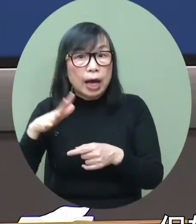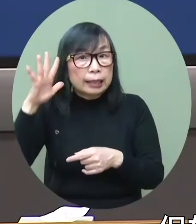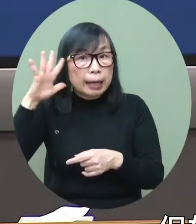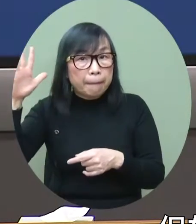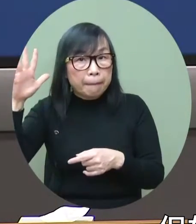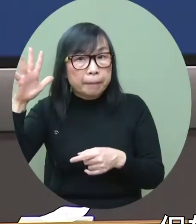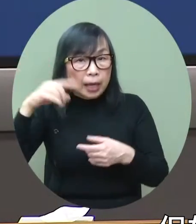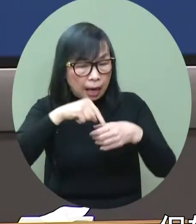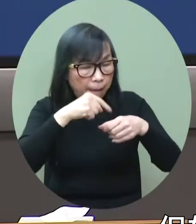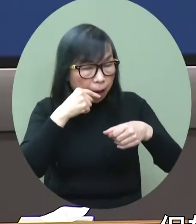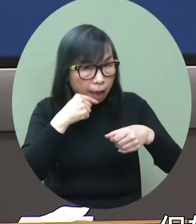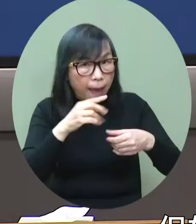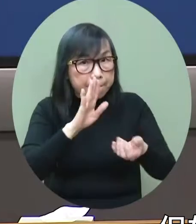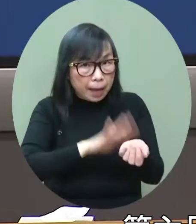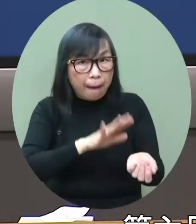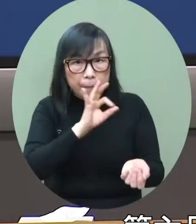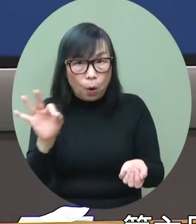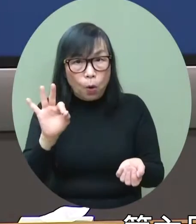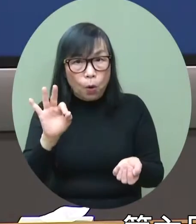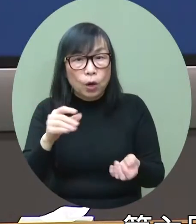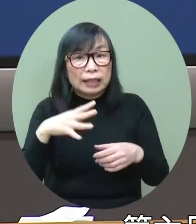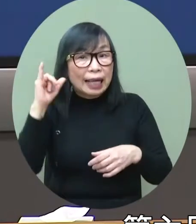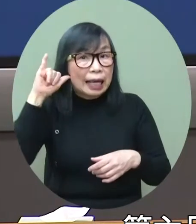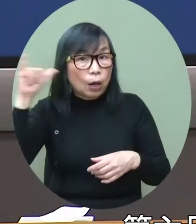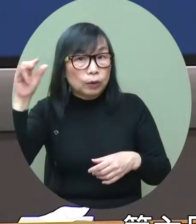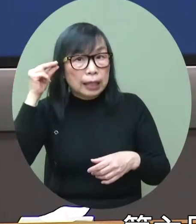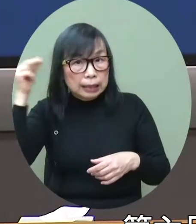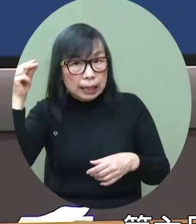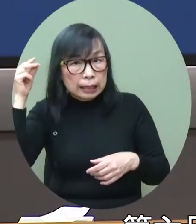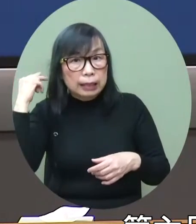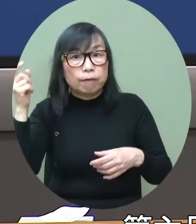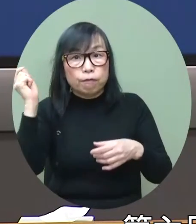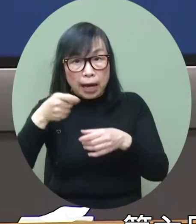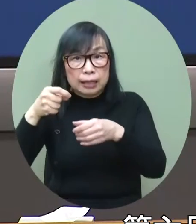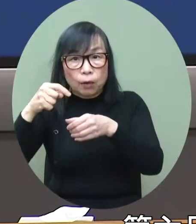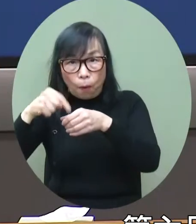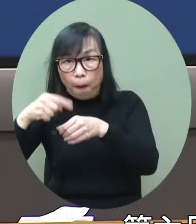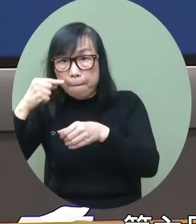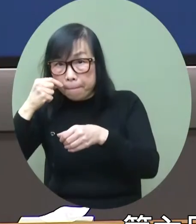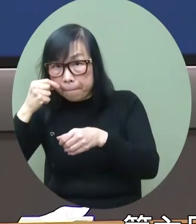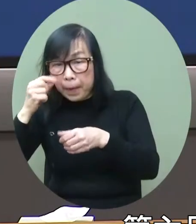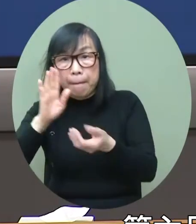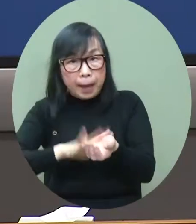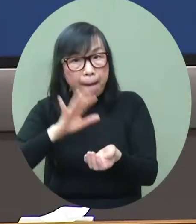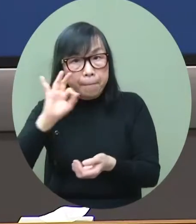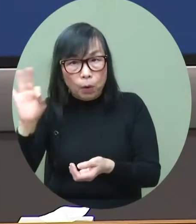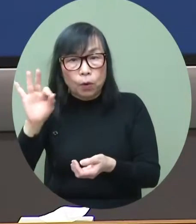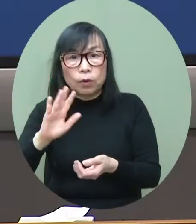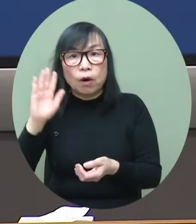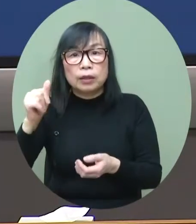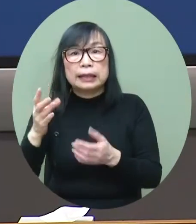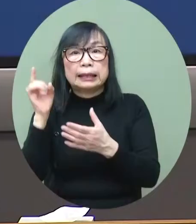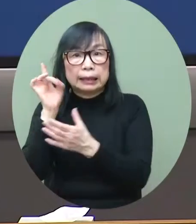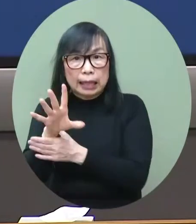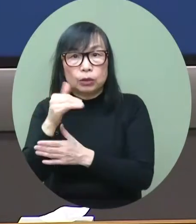嘅核酸檢測係呈陰性，第6日、第7日嘅快速抗原測試都係呈陰性，可以提